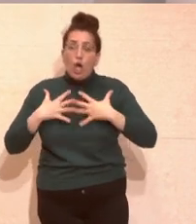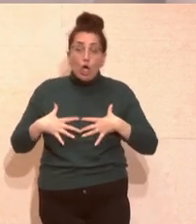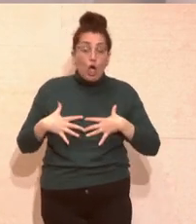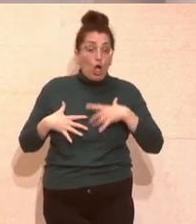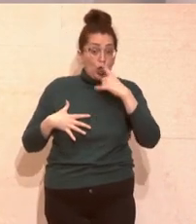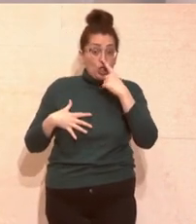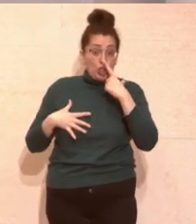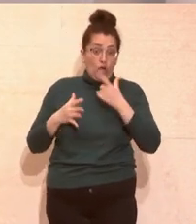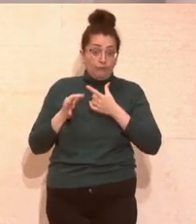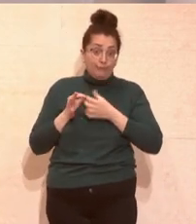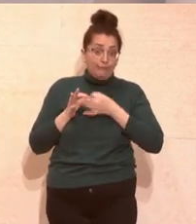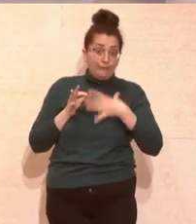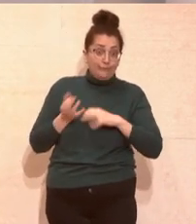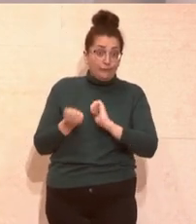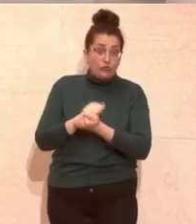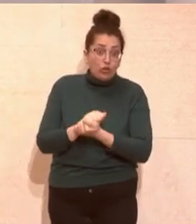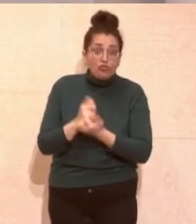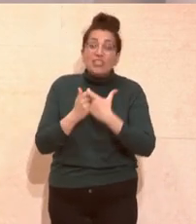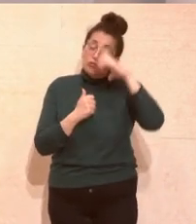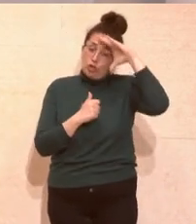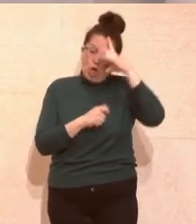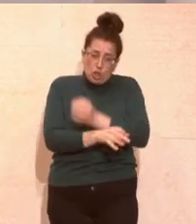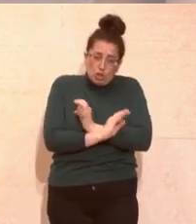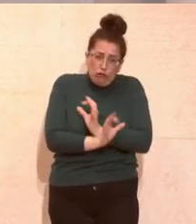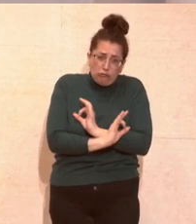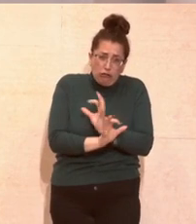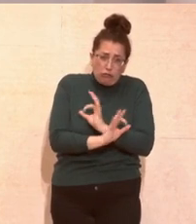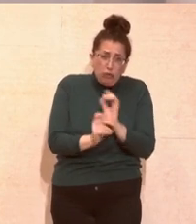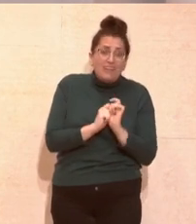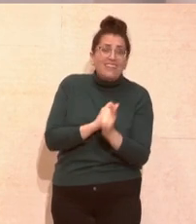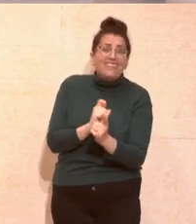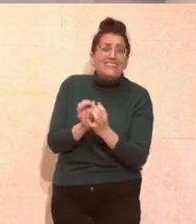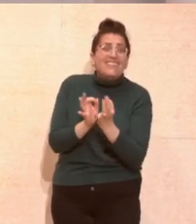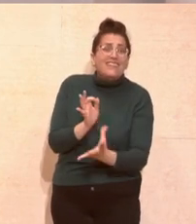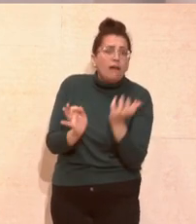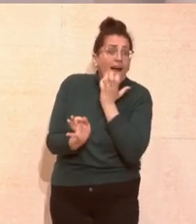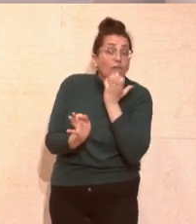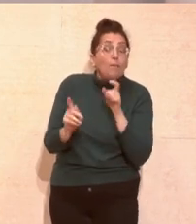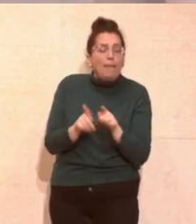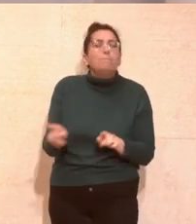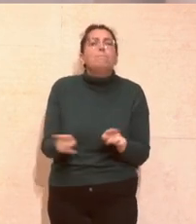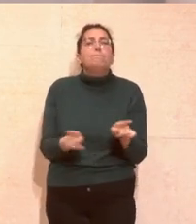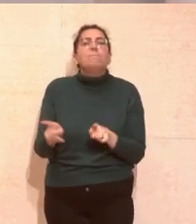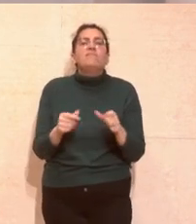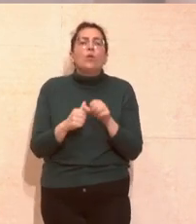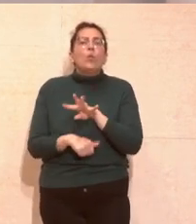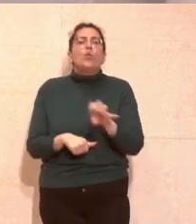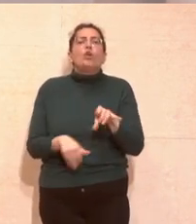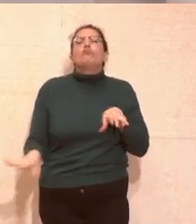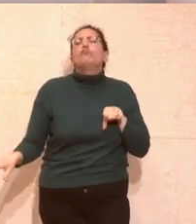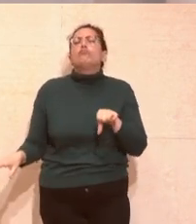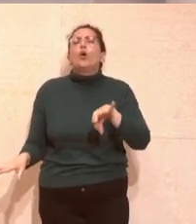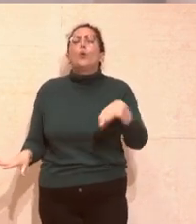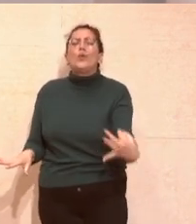exactement, pratiquement les mêmes effets que la privation de sommeil. Donc en fait, cette apparente récupération le week-end, quand elle